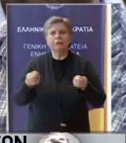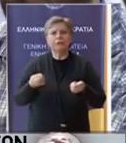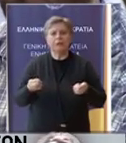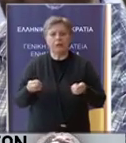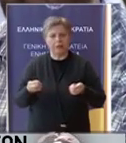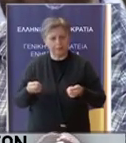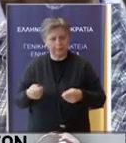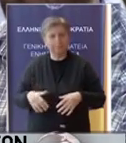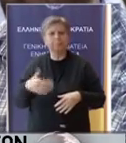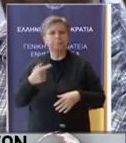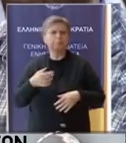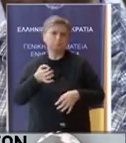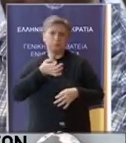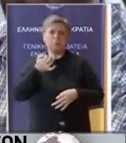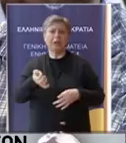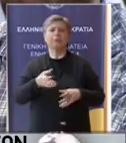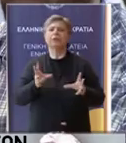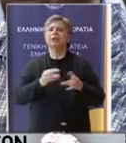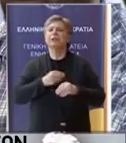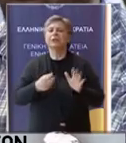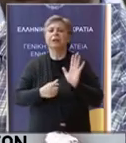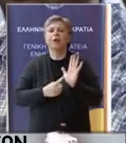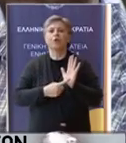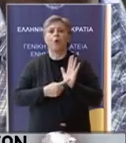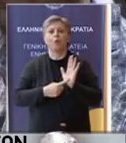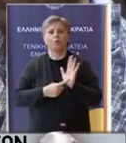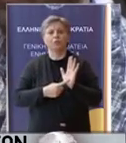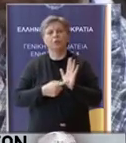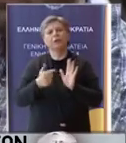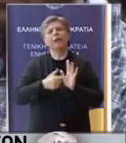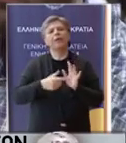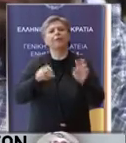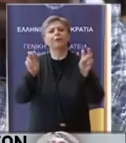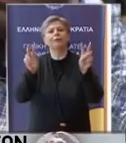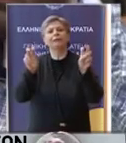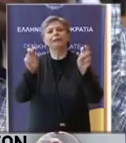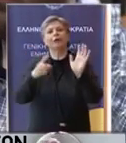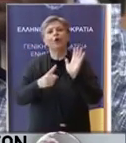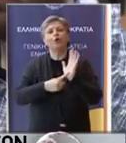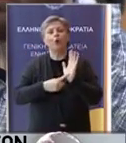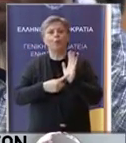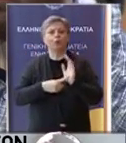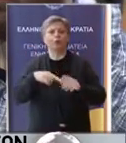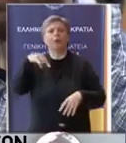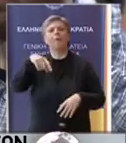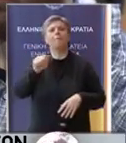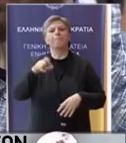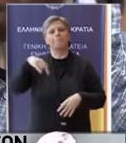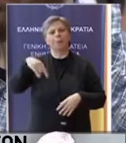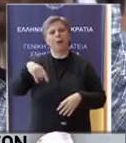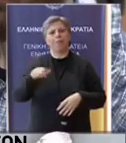διατάξεις του νόμου, λεγόμενου νόμου Παπά, για παράδειγμα σε ό,τι